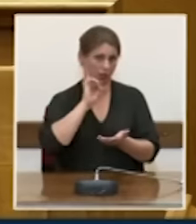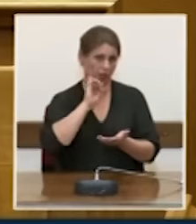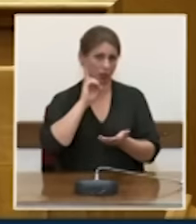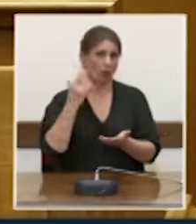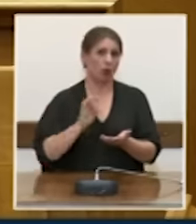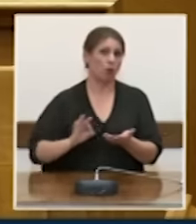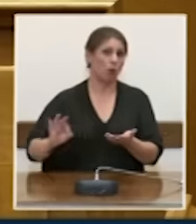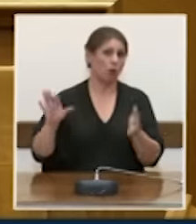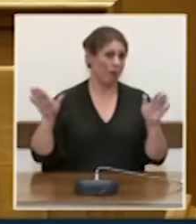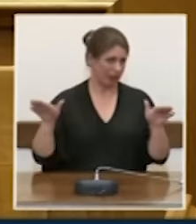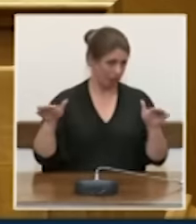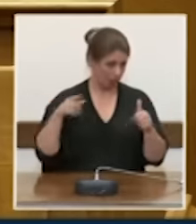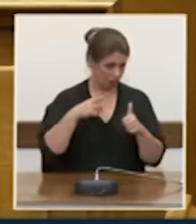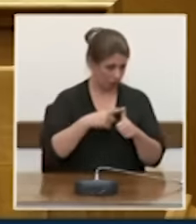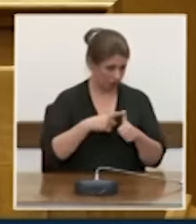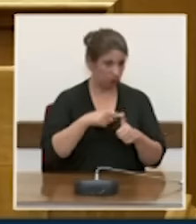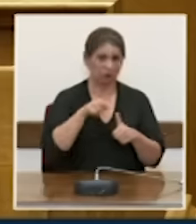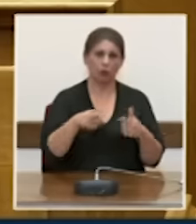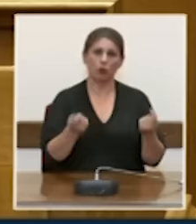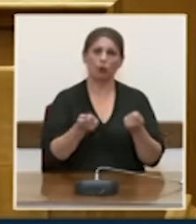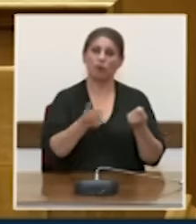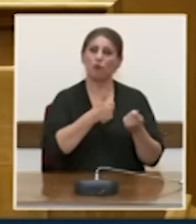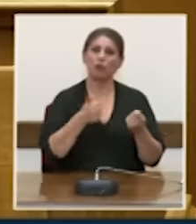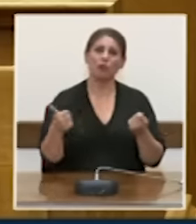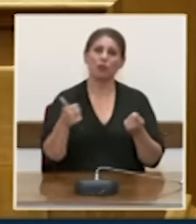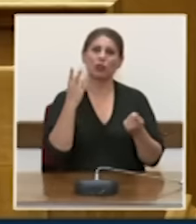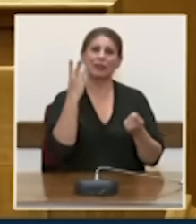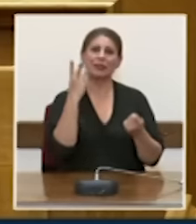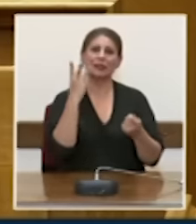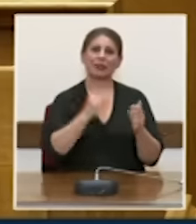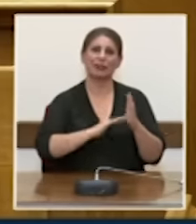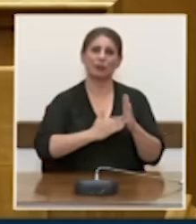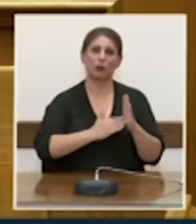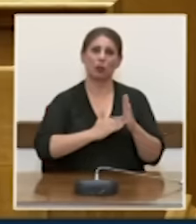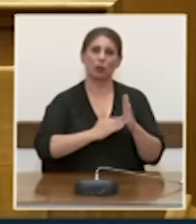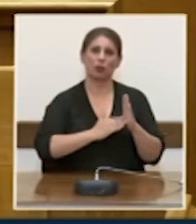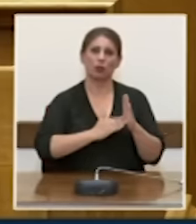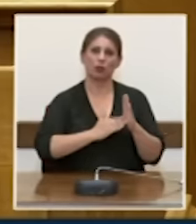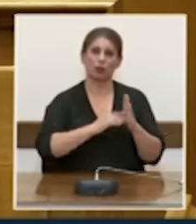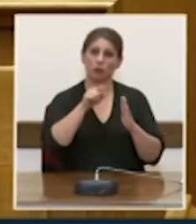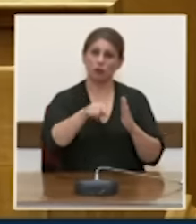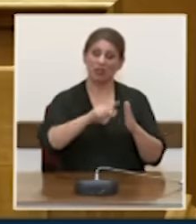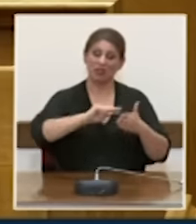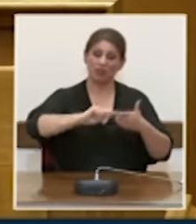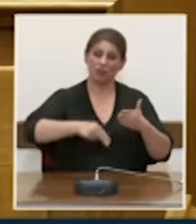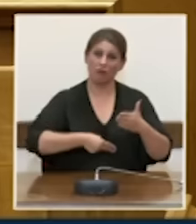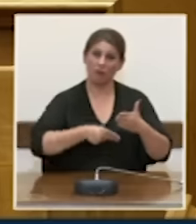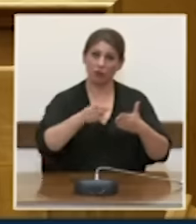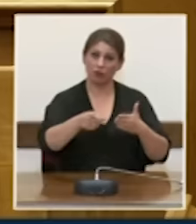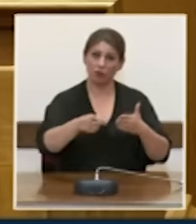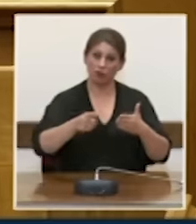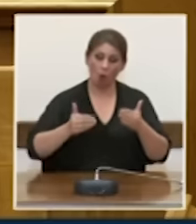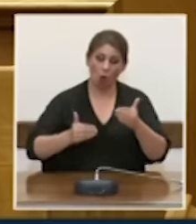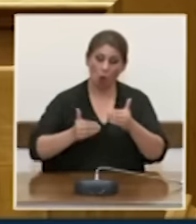στο Περιστέρι, και αυτό δουλεύει μόνο με τρεις εργαζόμενους όλους και όλους, με συμβάσεις και αυτοί ορισμένου